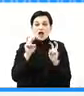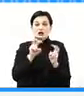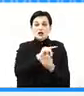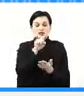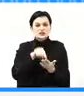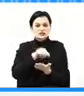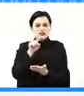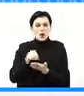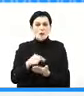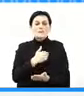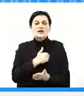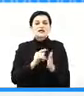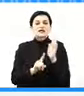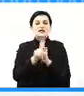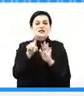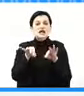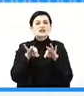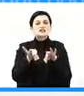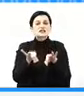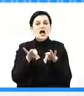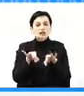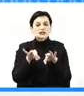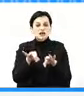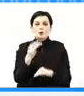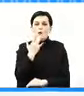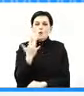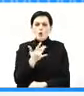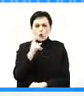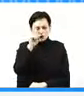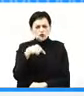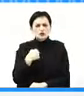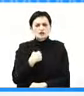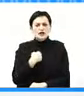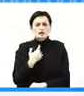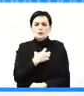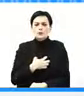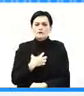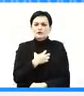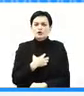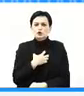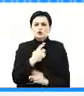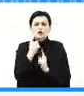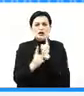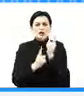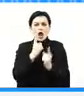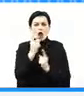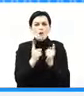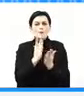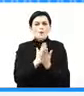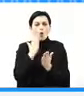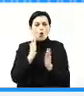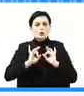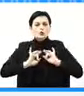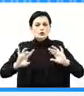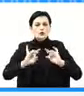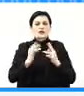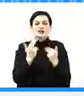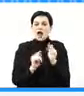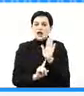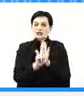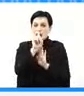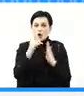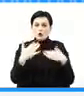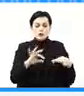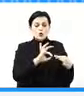მინდა დავიწყოს სატრანსპორტო პოლიტიკით. თქვენ იცით, რომ ჩვენ ძალიან მნიშვნელოვანი რეფორმა გვაქვს დაანონსებული და დაწყებული,